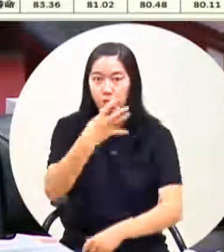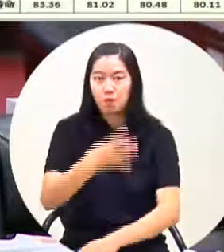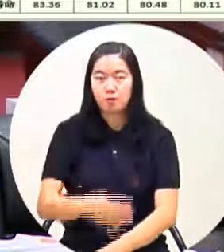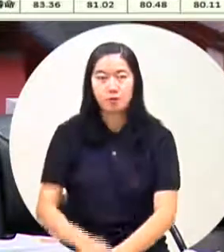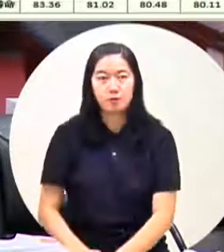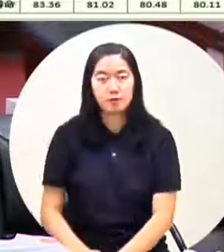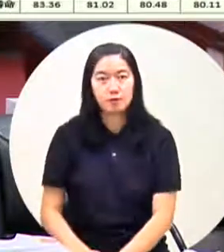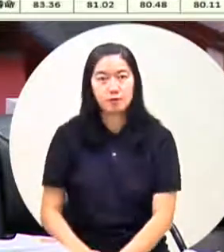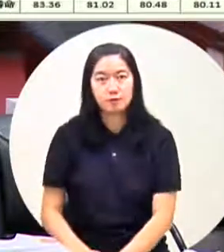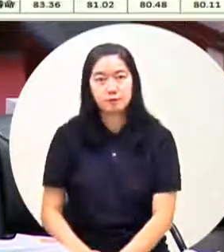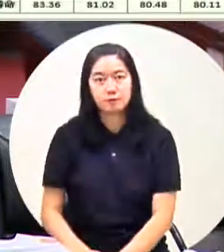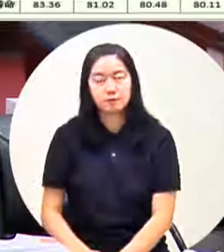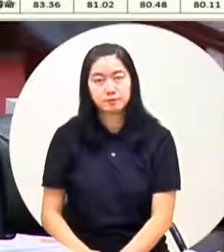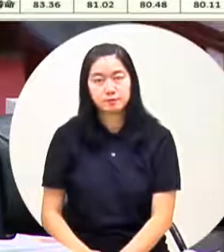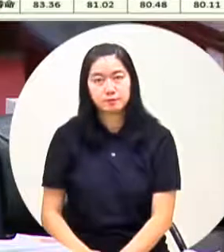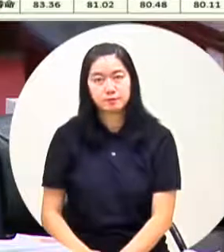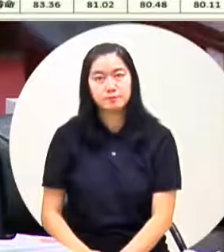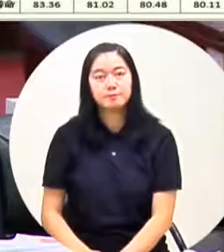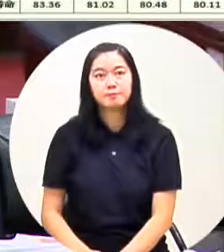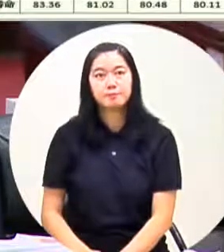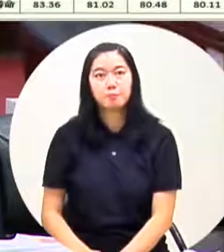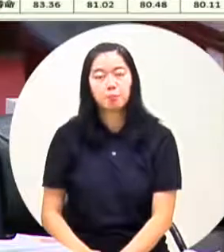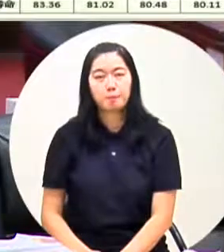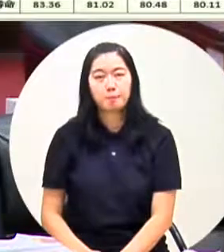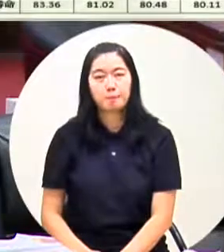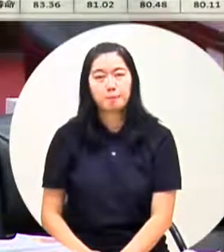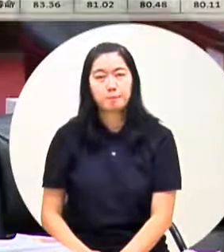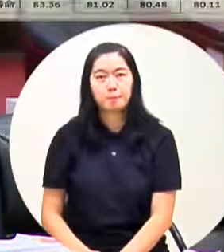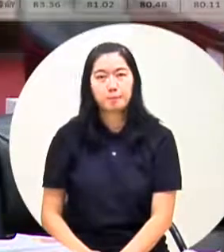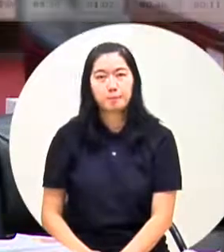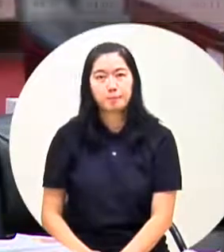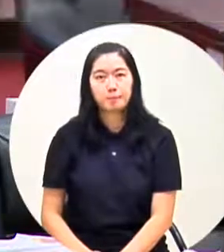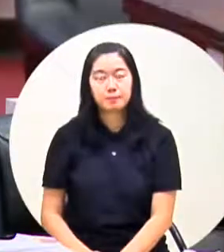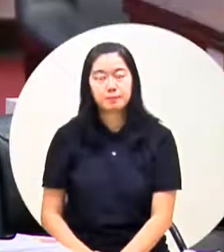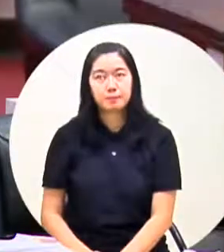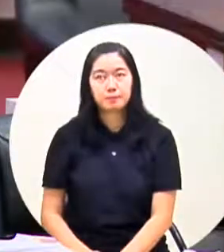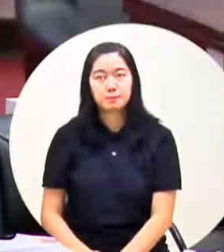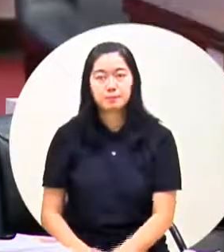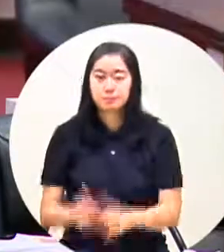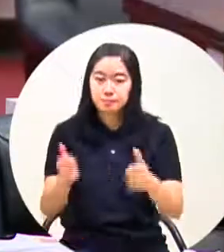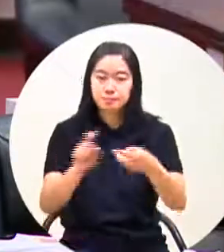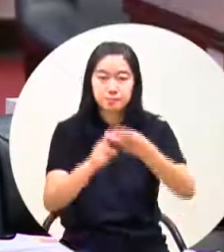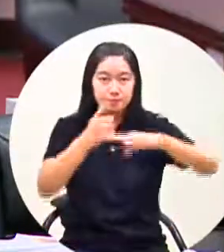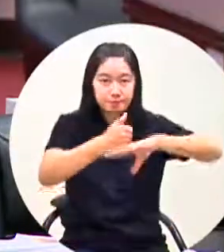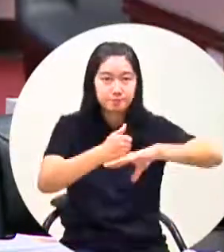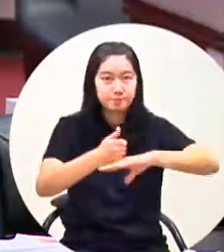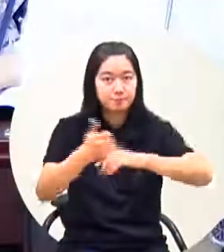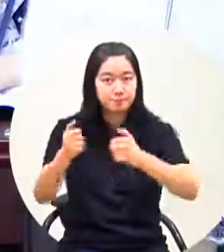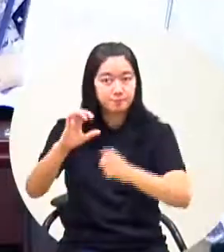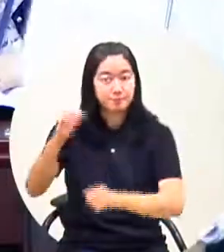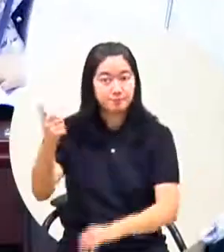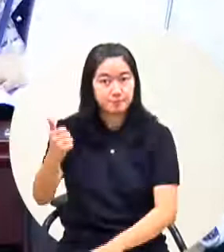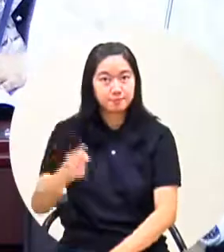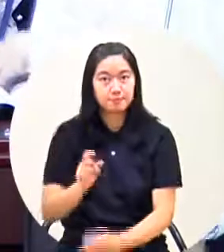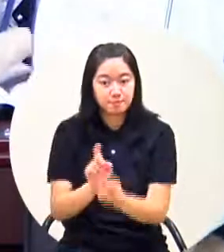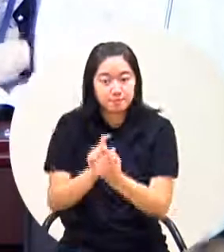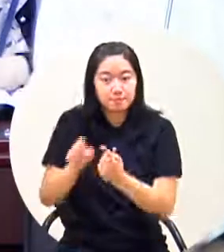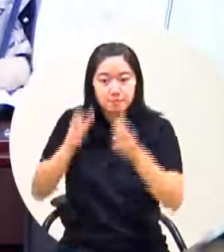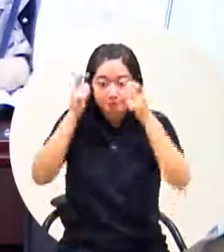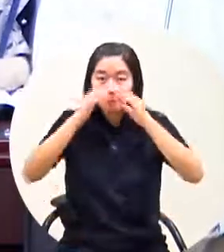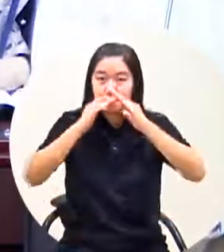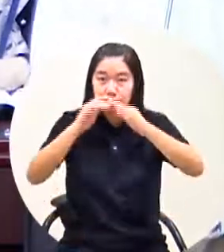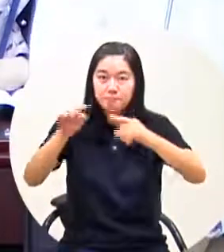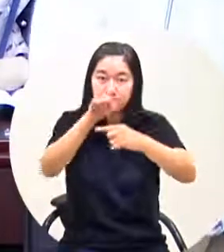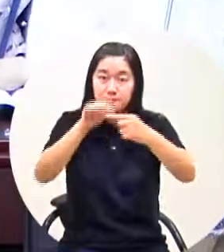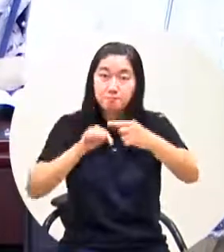这个部分，先请局长先回答本席一下，好不好？ 请黄局长答复。 好，谢谢主席，谢谢议员对于我们高雄市平均渔